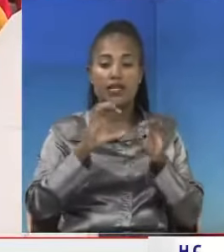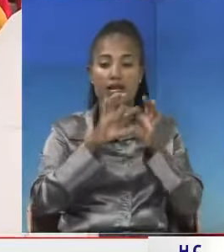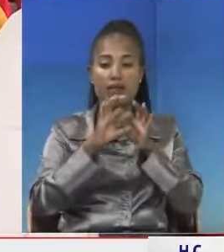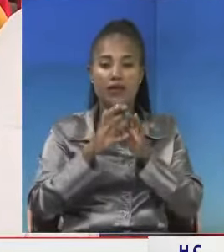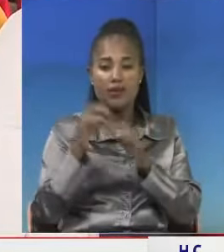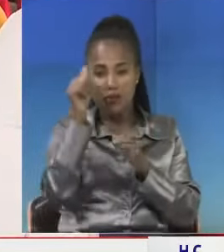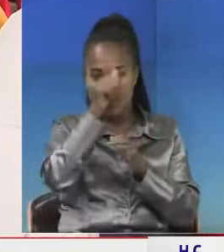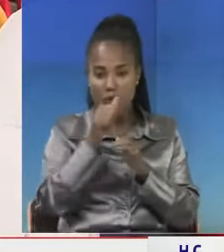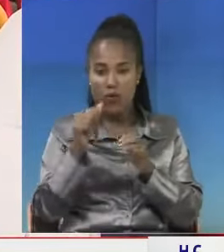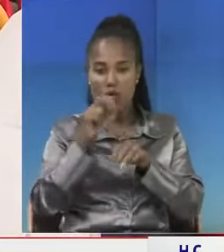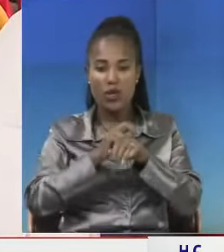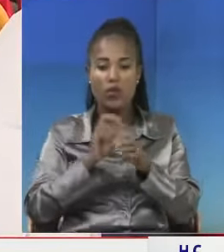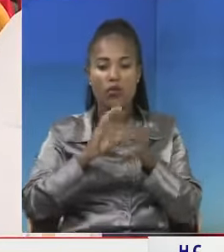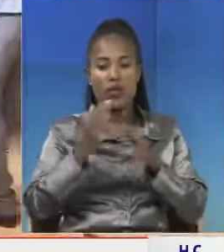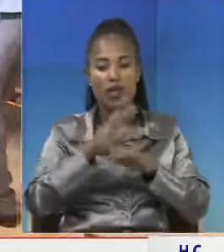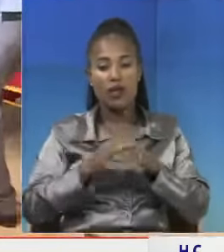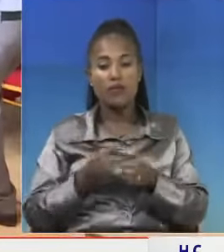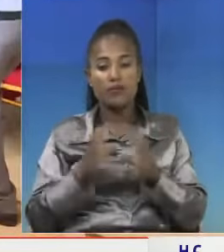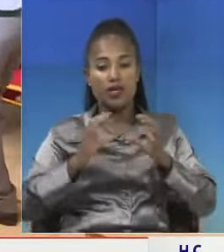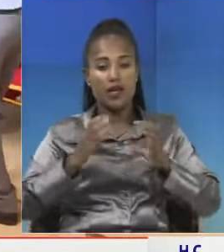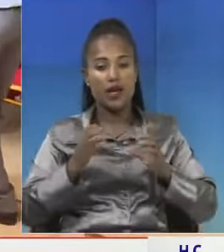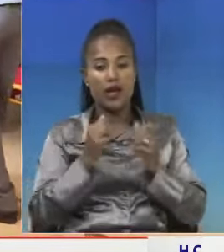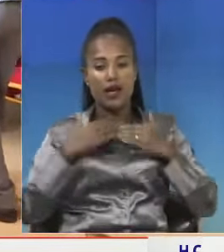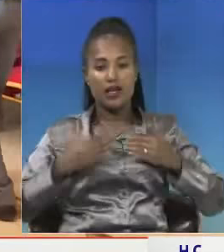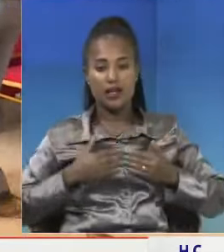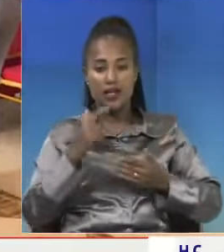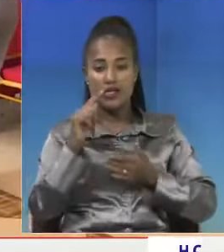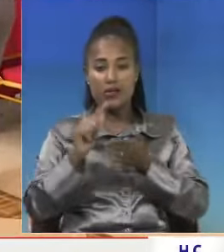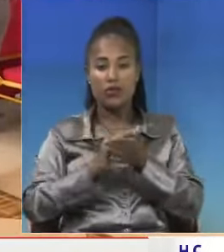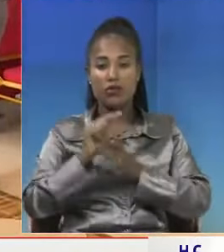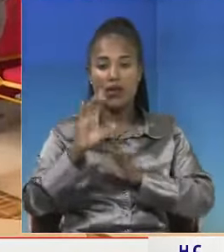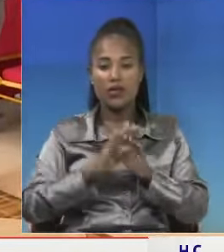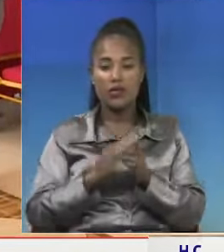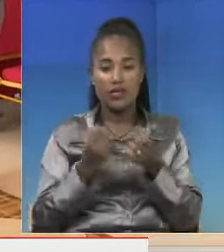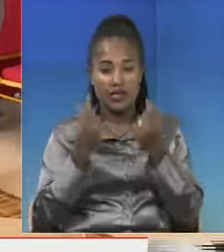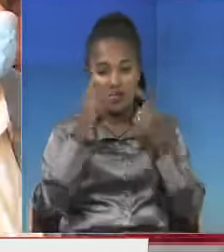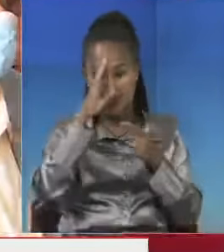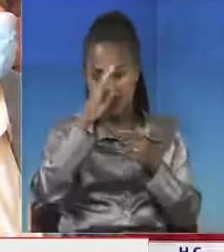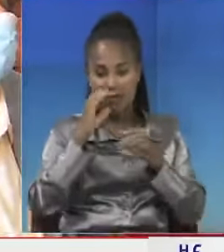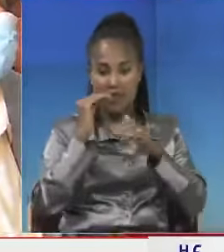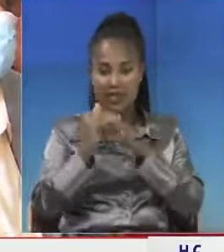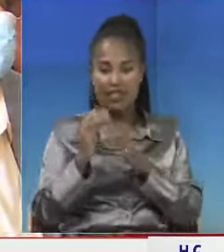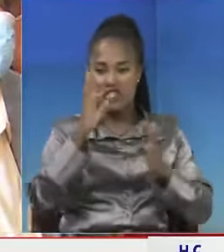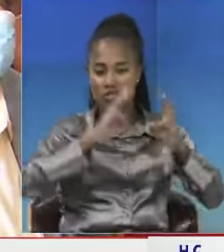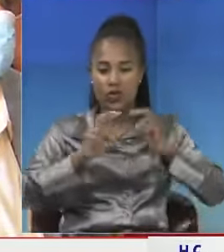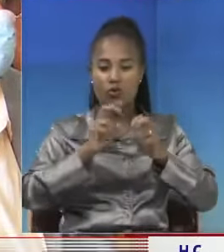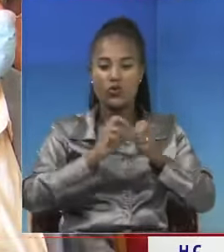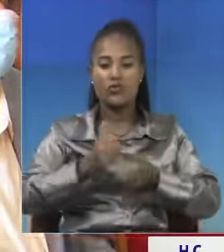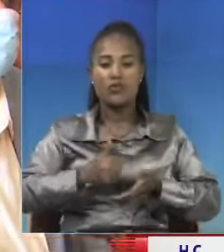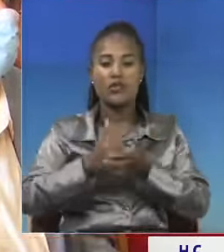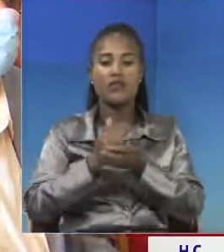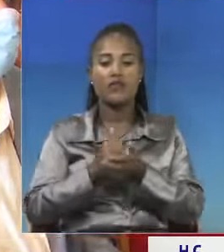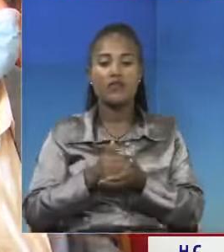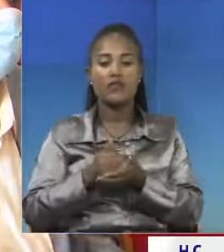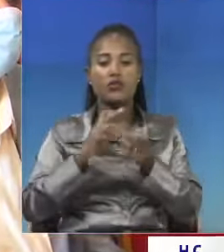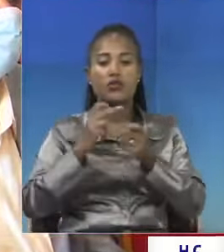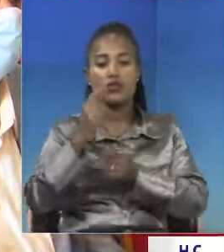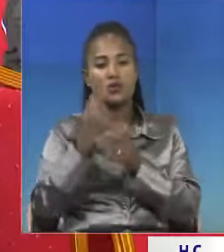በመተባበር በኢትዮጵያ ወቅታዊ ጉዳይ ላይ ከብዙሃን መገናኛ አካላት ጋር ሰሞኑን ባደረጉት የግንዛቤ ፈጠራ መድረክ የተቸገሩ ወገኖችን መደገፍ የረጅ